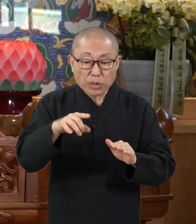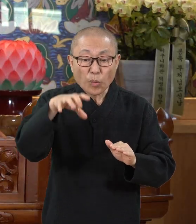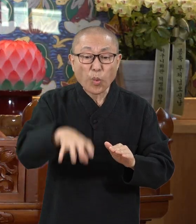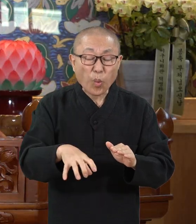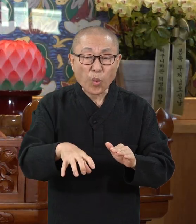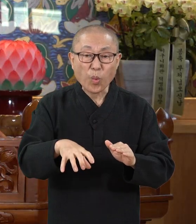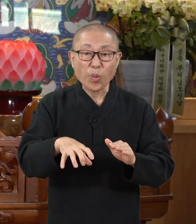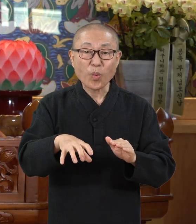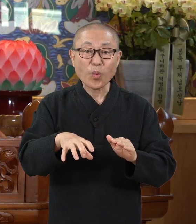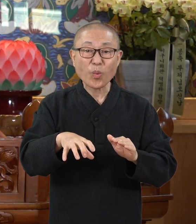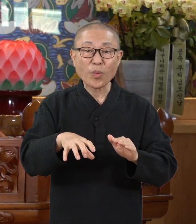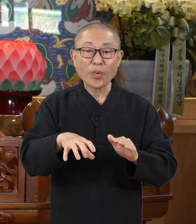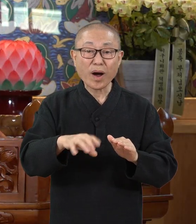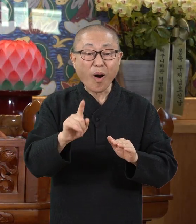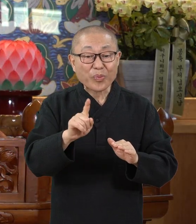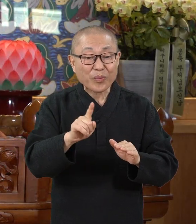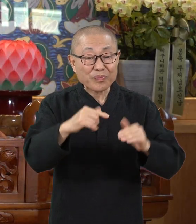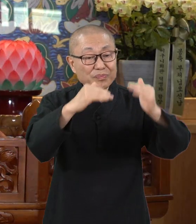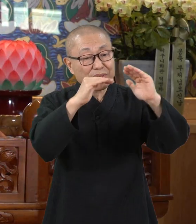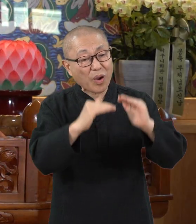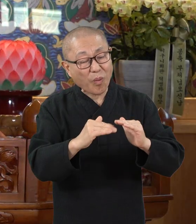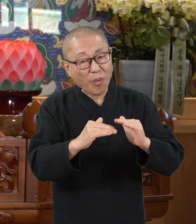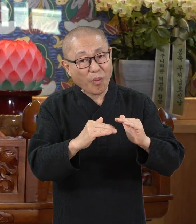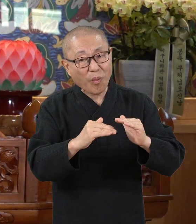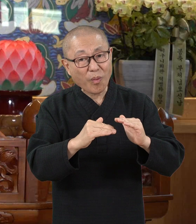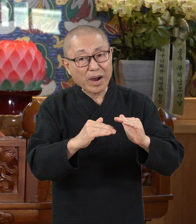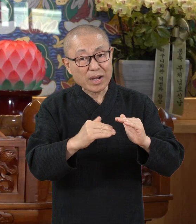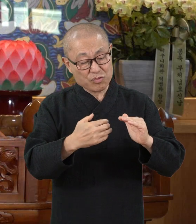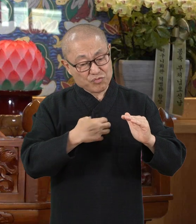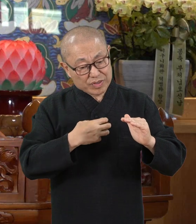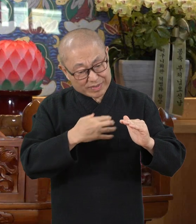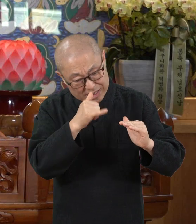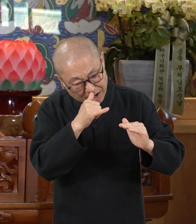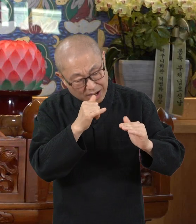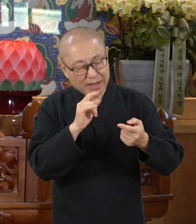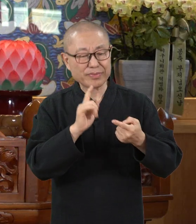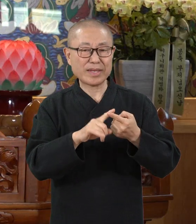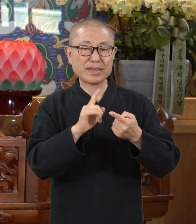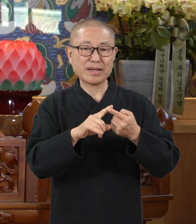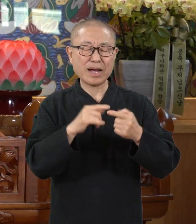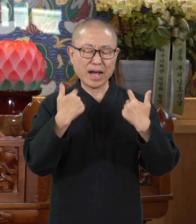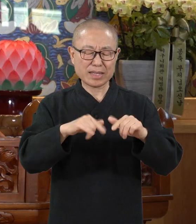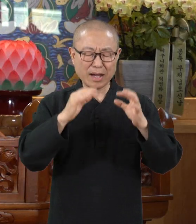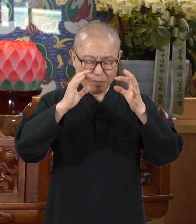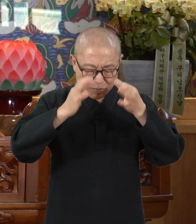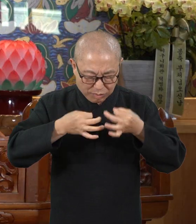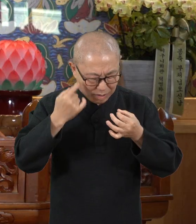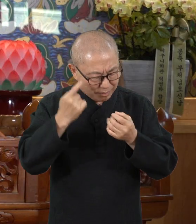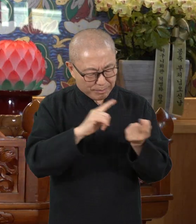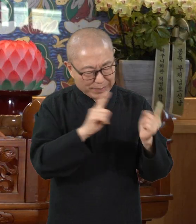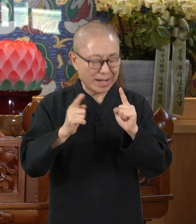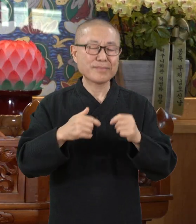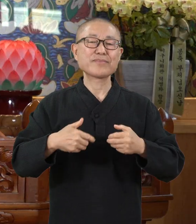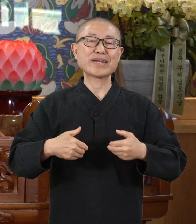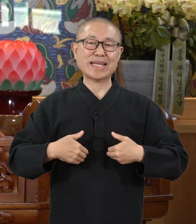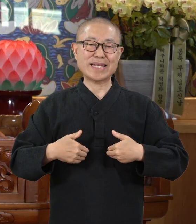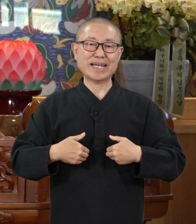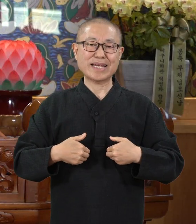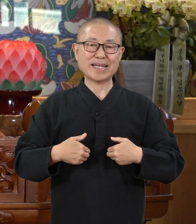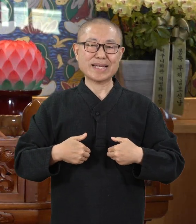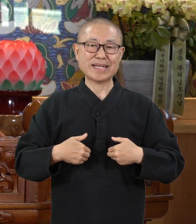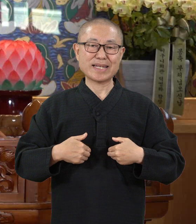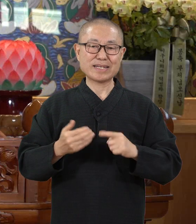어디에 어떠한 그 위태로움에 있는가를 알아차려서 부처님의